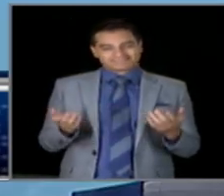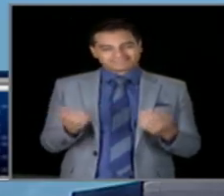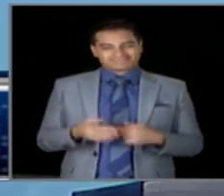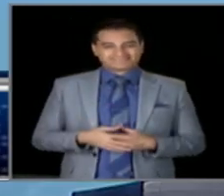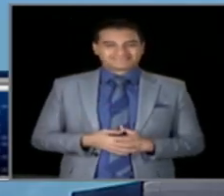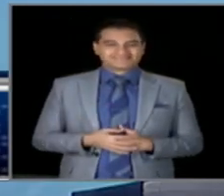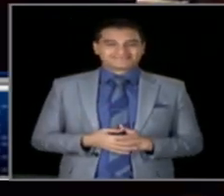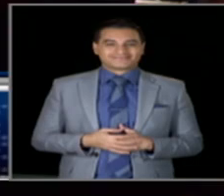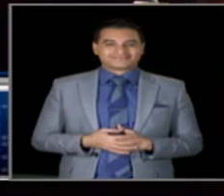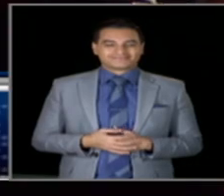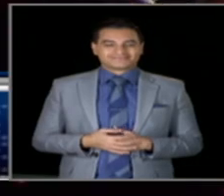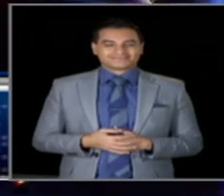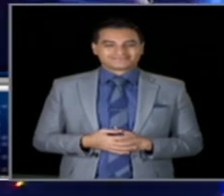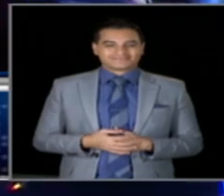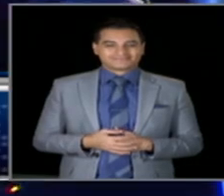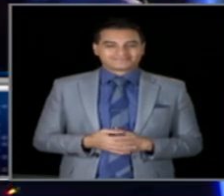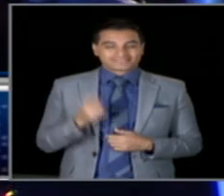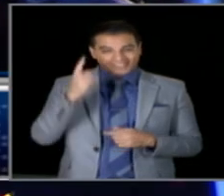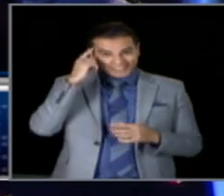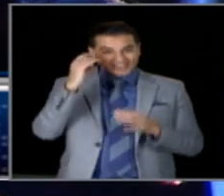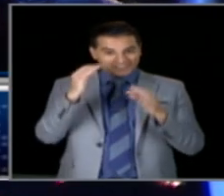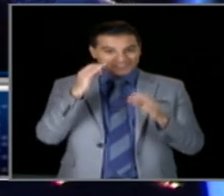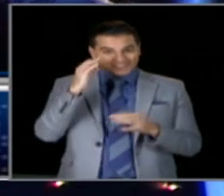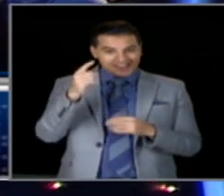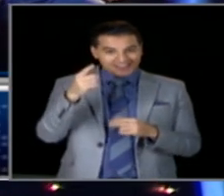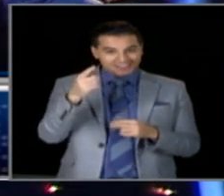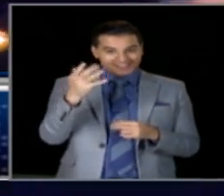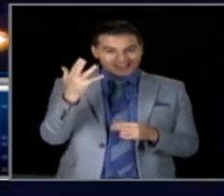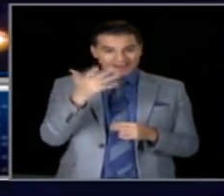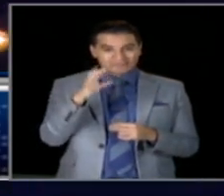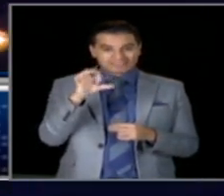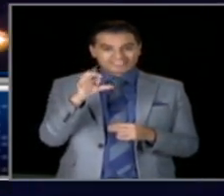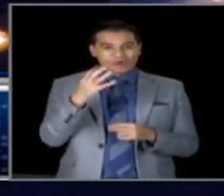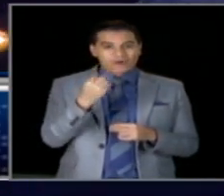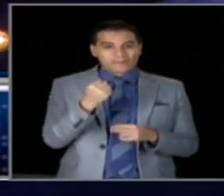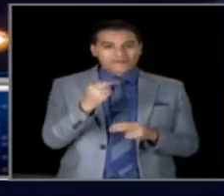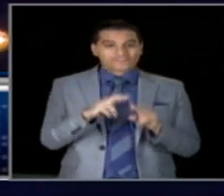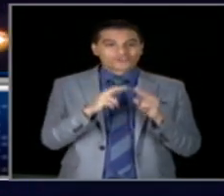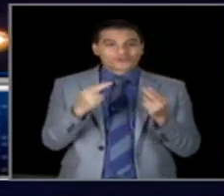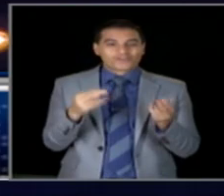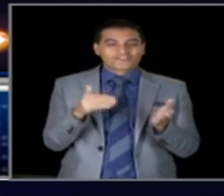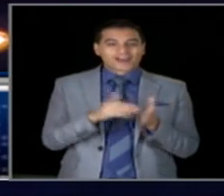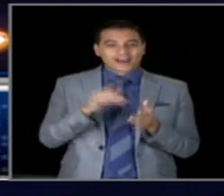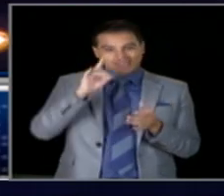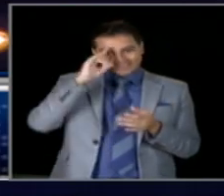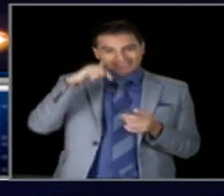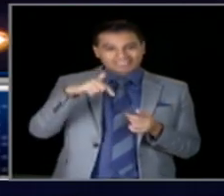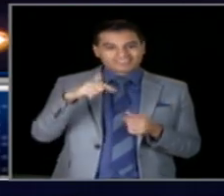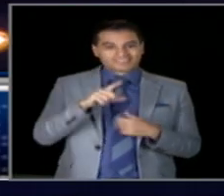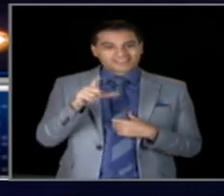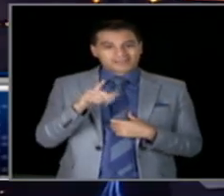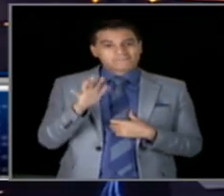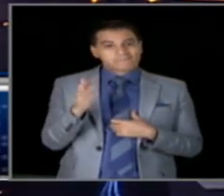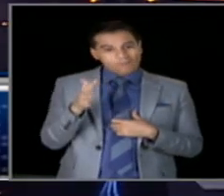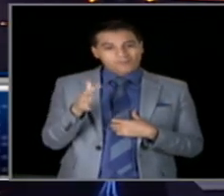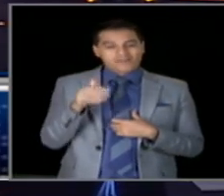مضحكة. يعني أنت متخيل إنه وسط أرقام الدنيا هيطلع رقم 6 صح؟ ممكن. عايز